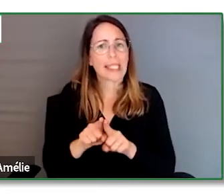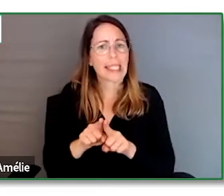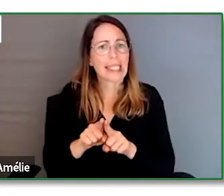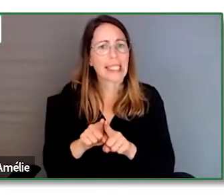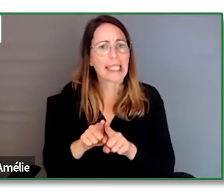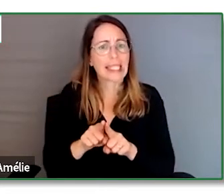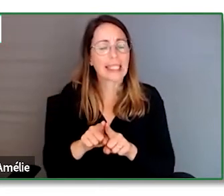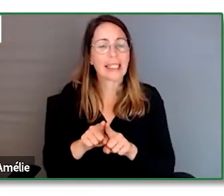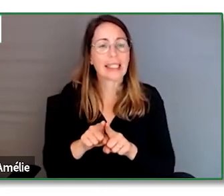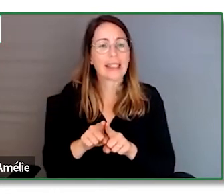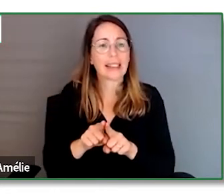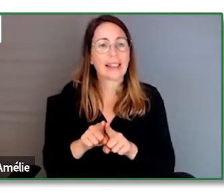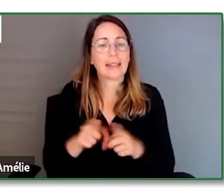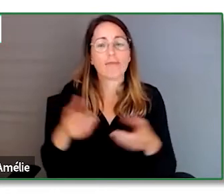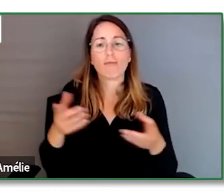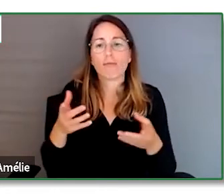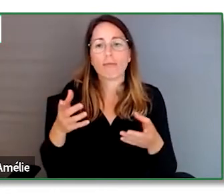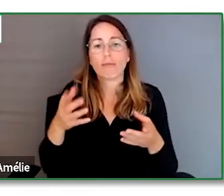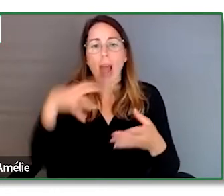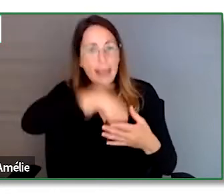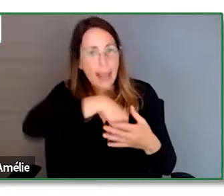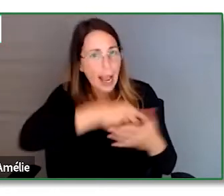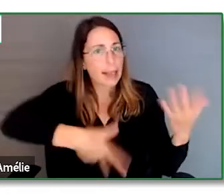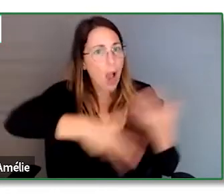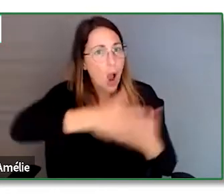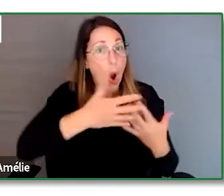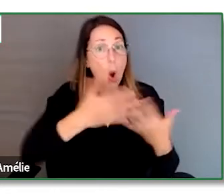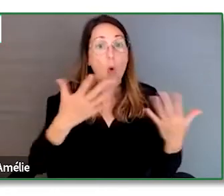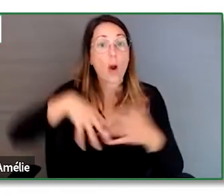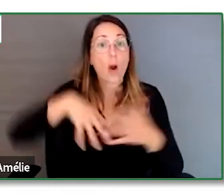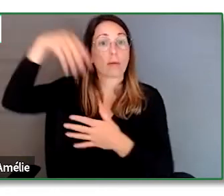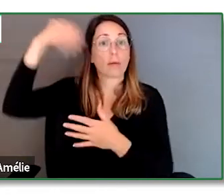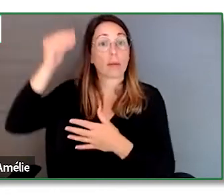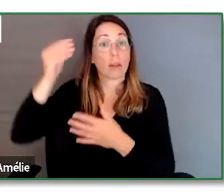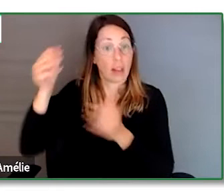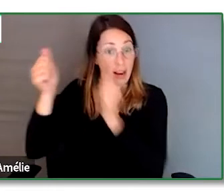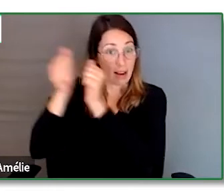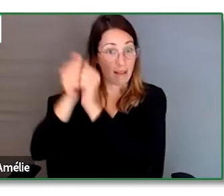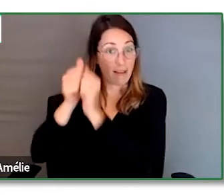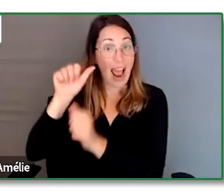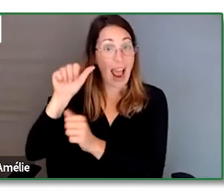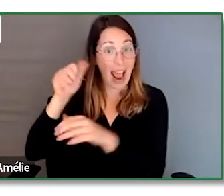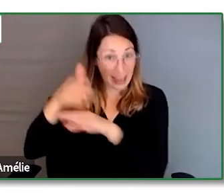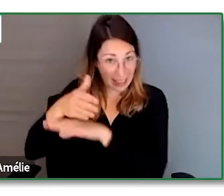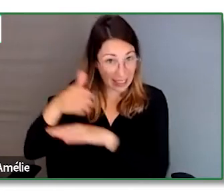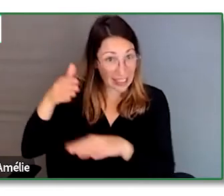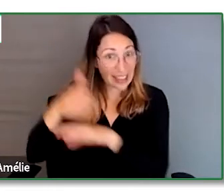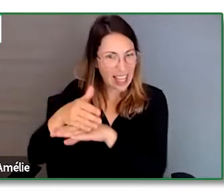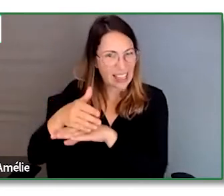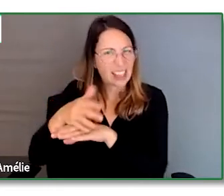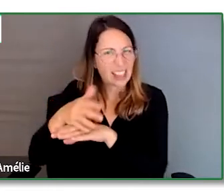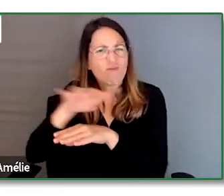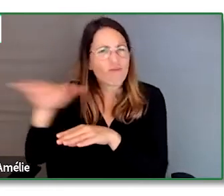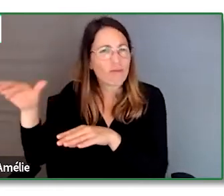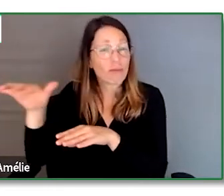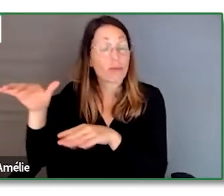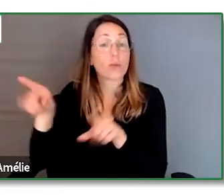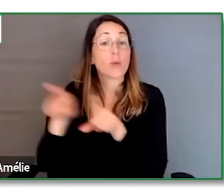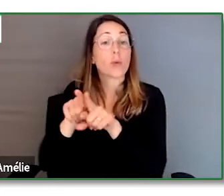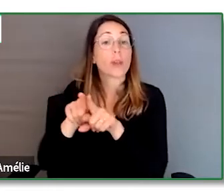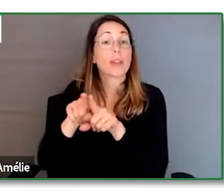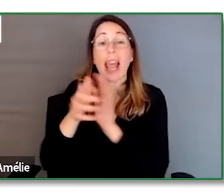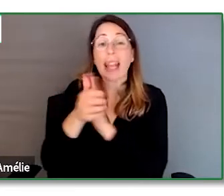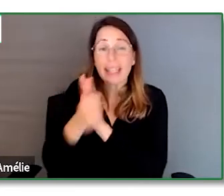Chez La Rouge, j'y travaille avec Access Now, d'autres unités sur le terrain travaillent avec des experts conseils et je crois que certains des invités de